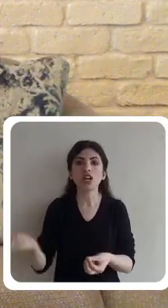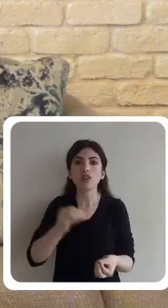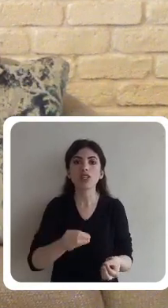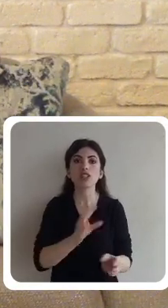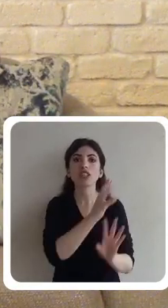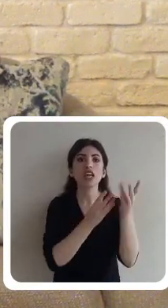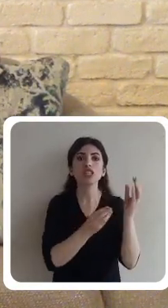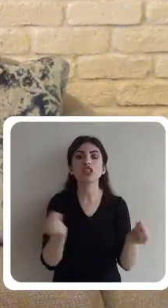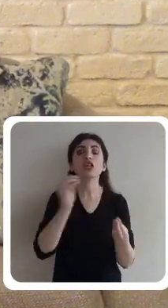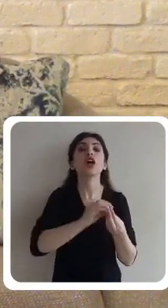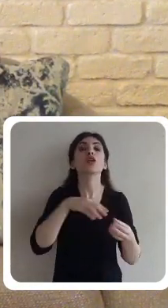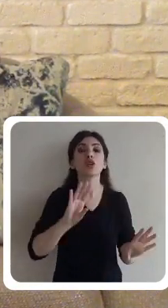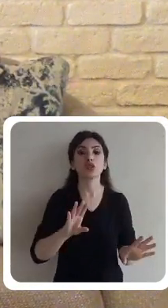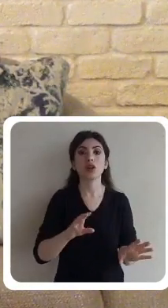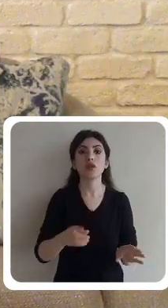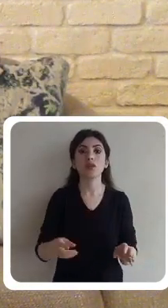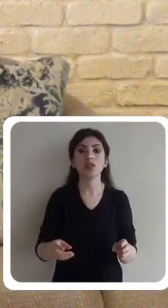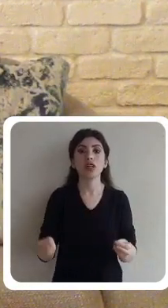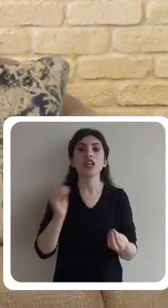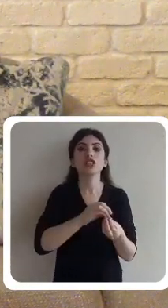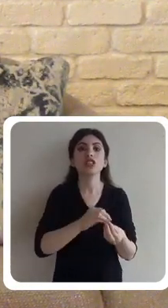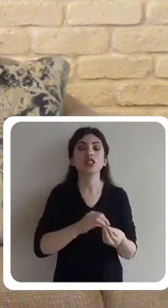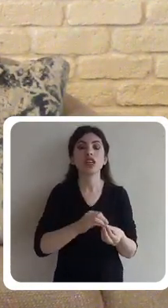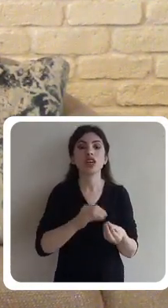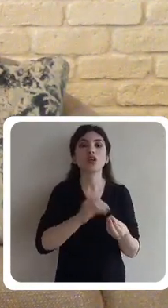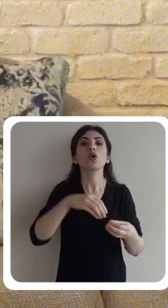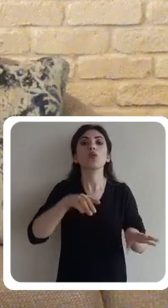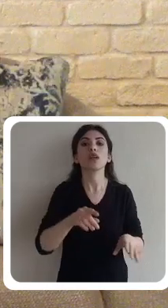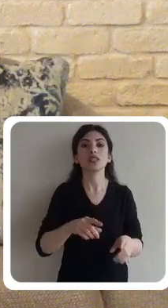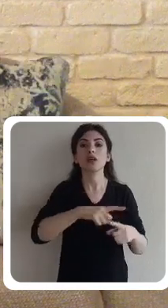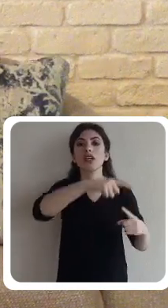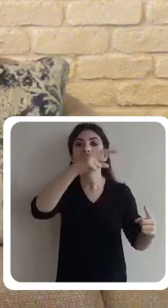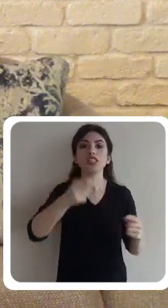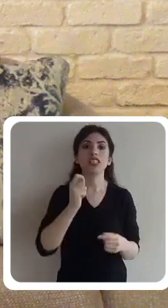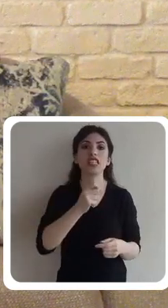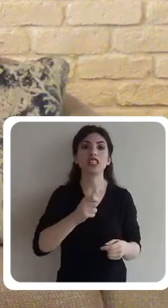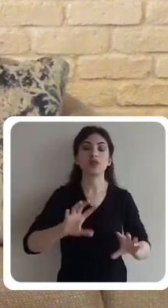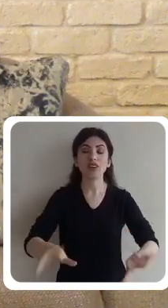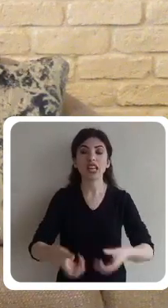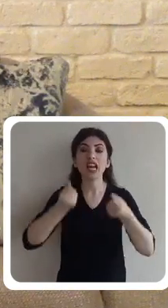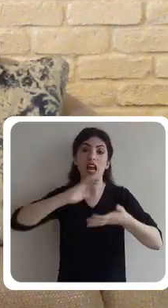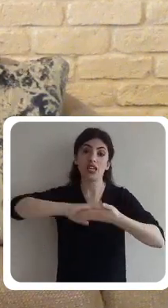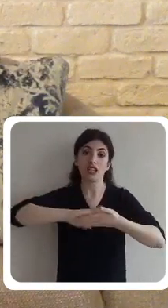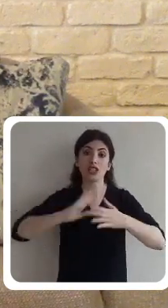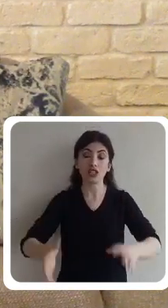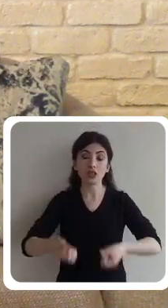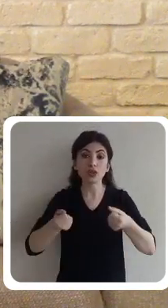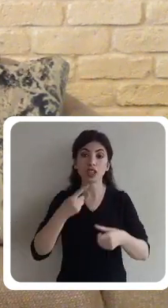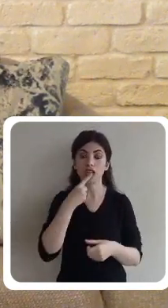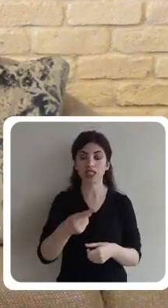konmam. Çalıya konmazsam çalı da sana çırpı verir. Arkadaşım Bit Hatun'u kurtarabilirsin.